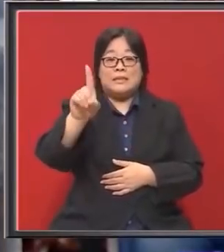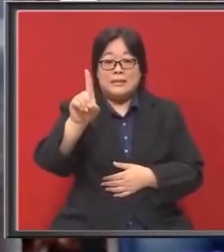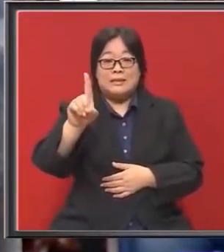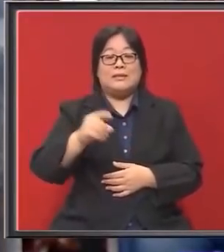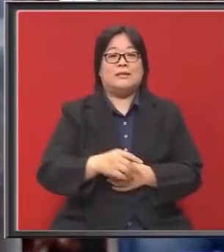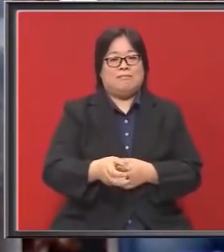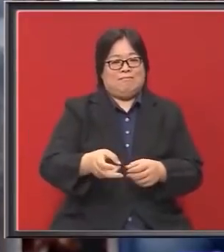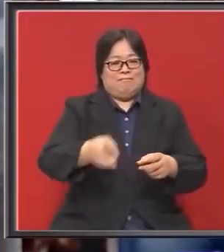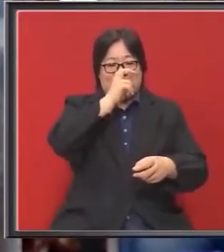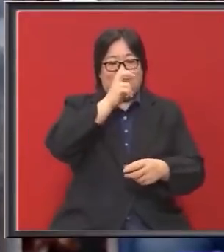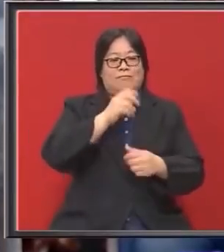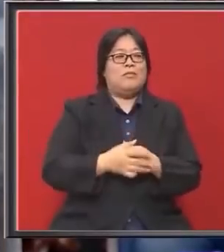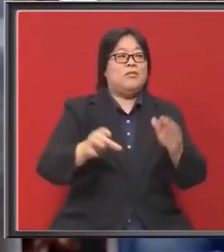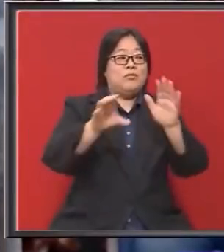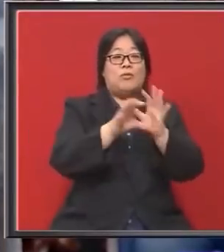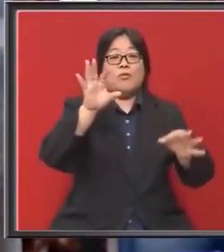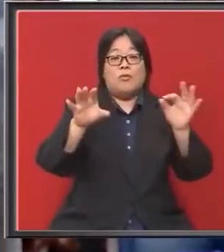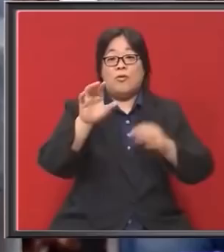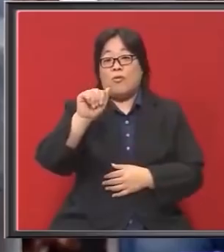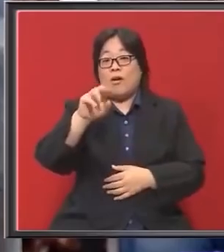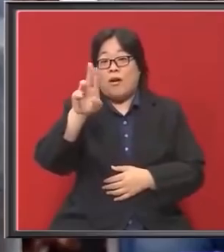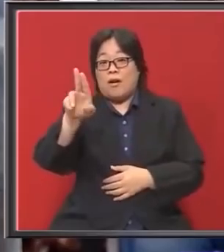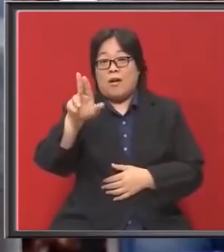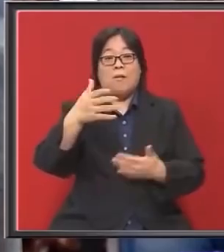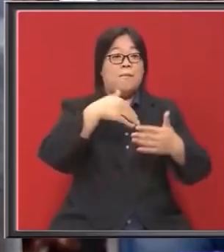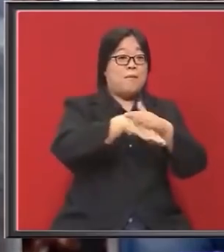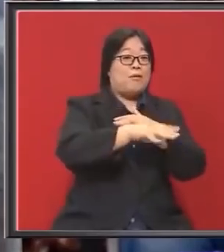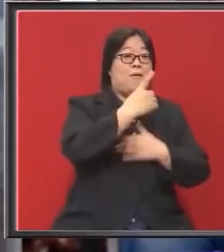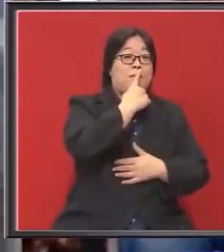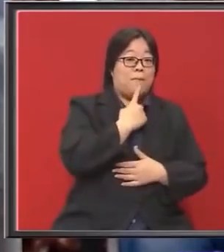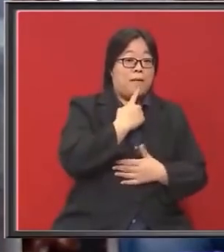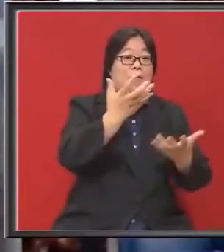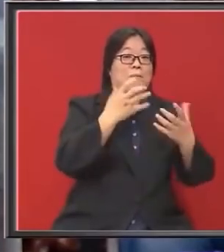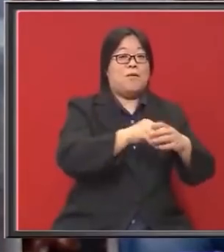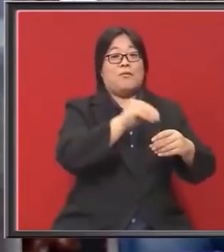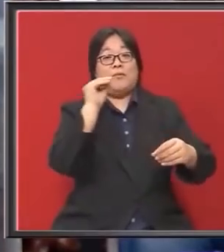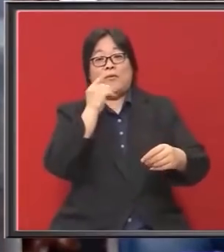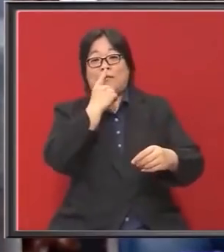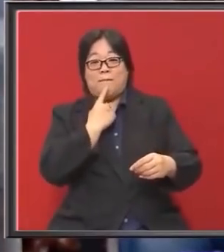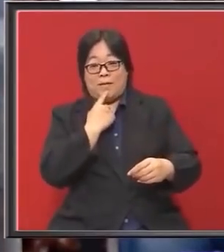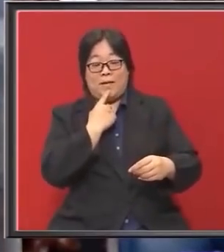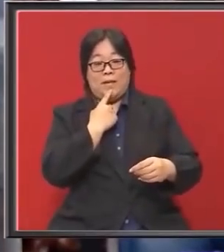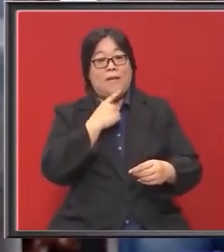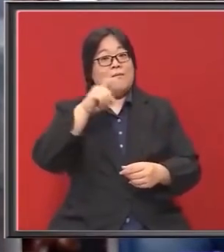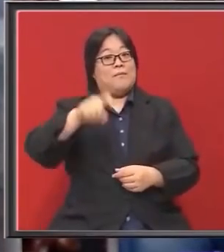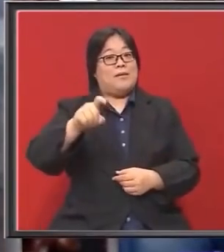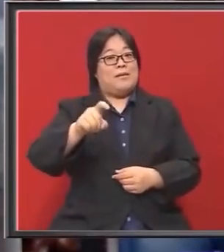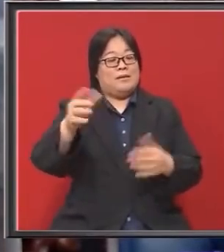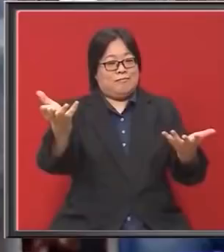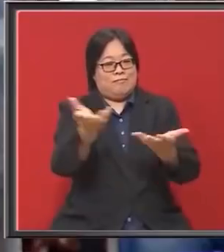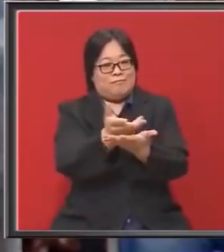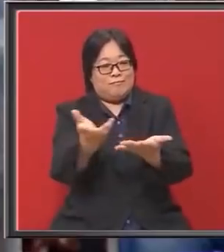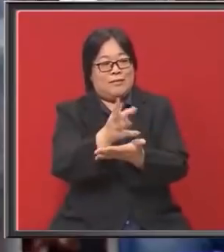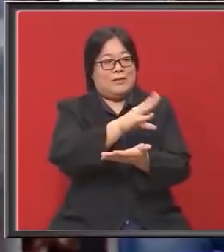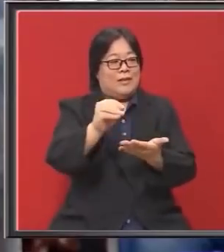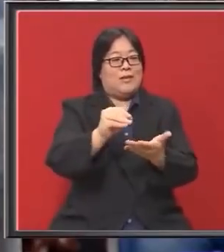VCD di percetakan contoh kalau Adi arrow masuk ke merah dia mau keluar merah kita pastikan beliau ini